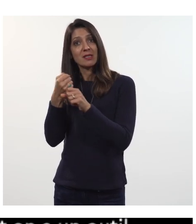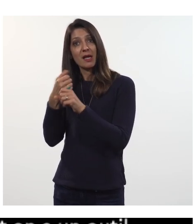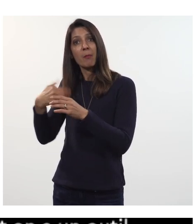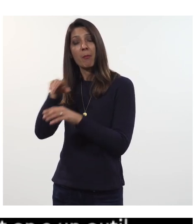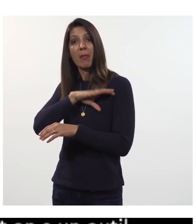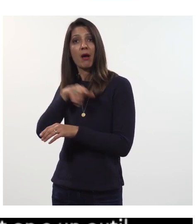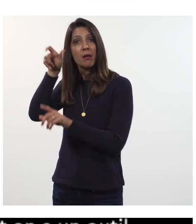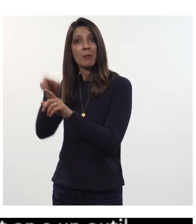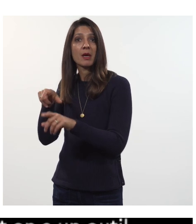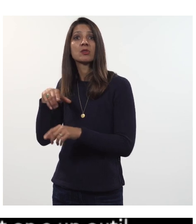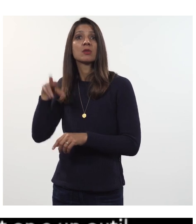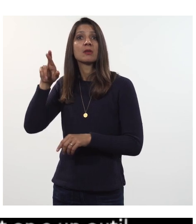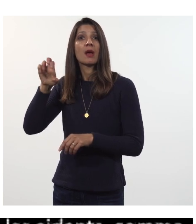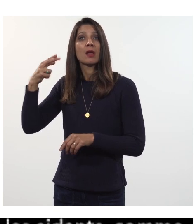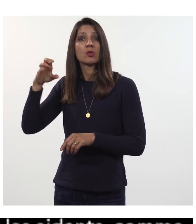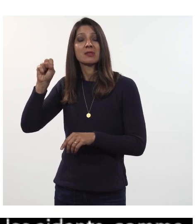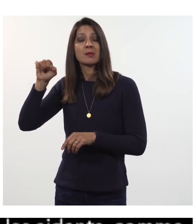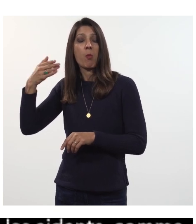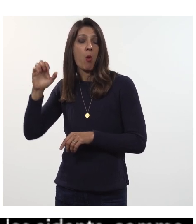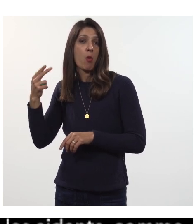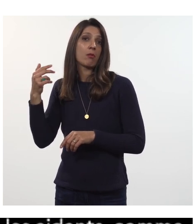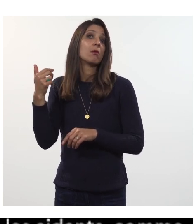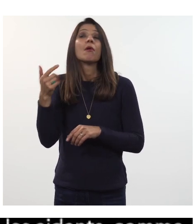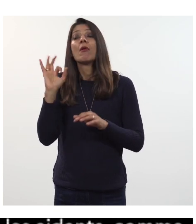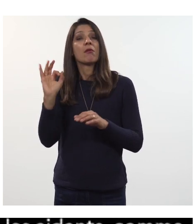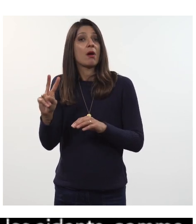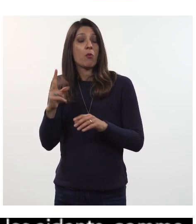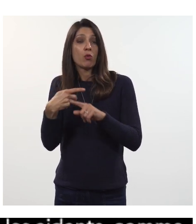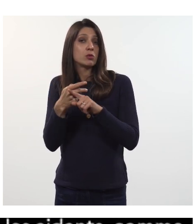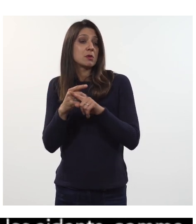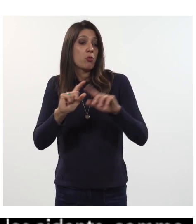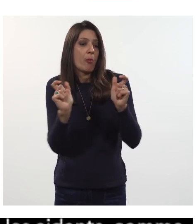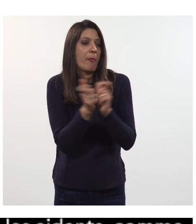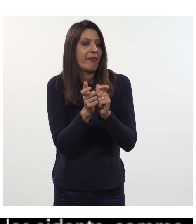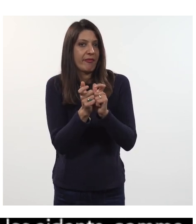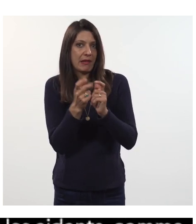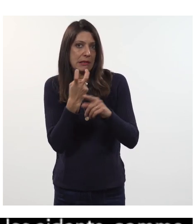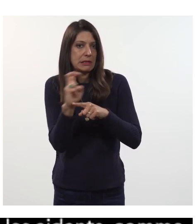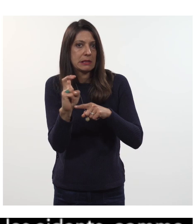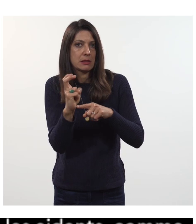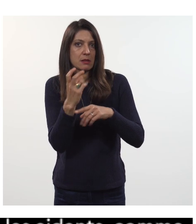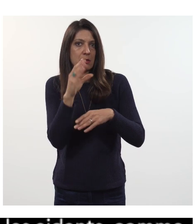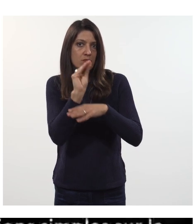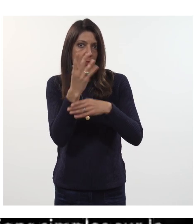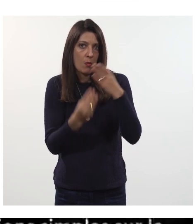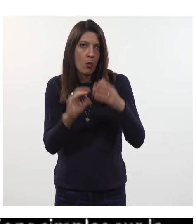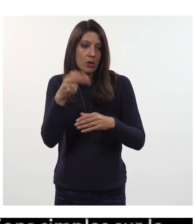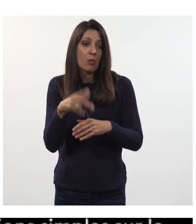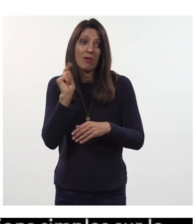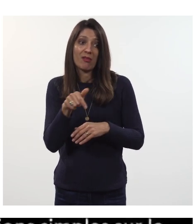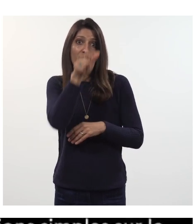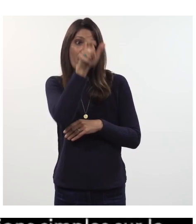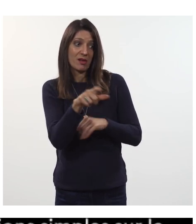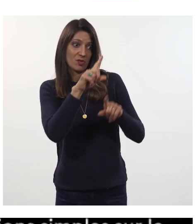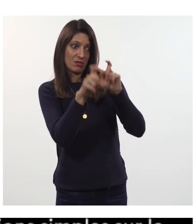à Paris, qui est la présidente du collectif. Donc, c'est un petit outil de dépistage, mais bien sûr, il faut que la personne elle puisse être apte à recevoir,